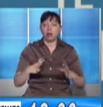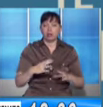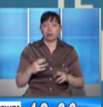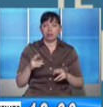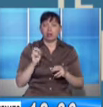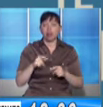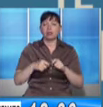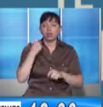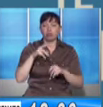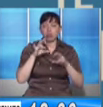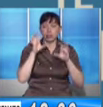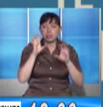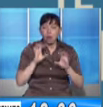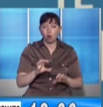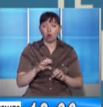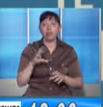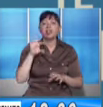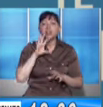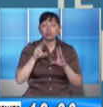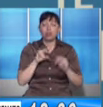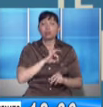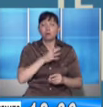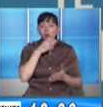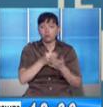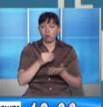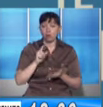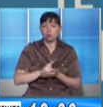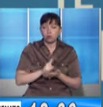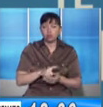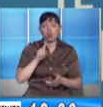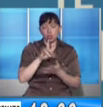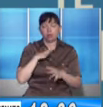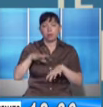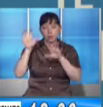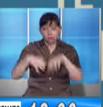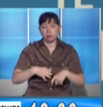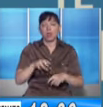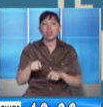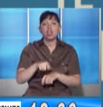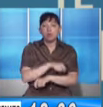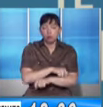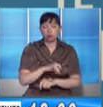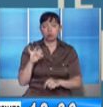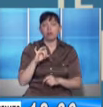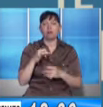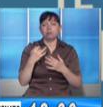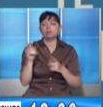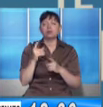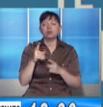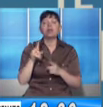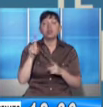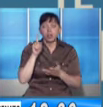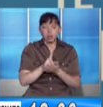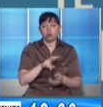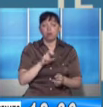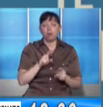seama activității profesionale să fie scoși din sistem, averile lor să fie confiscate, și să vină alți oameni integri care să ducă la bun sfârșit toate acele